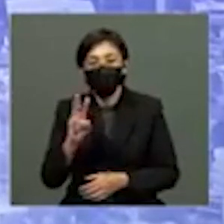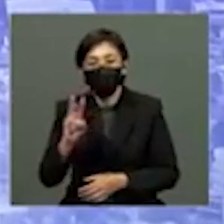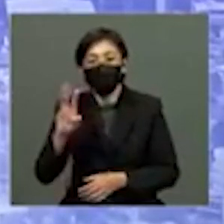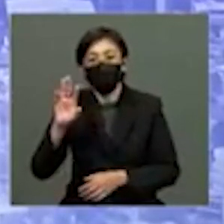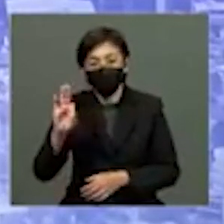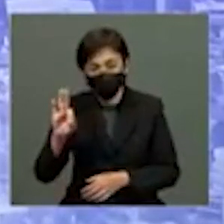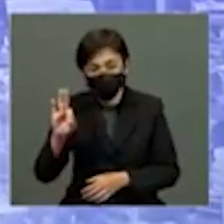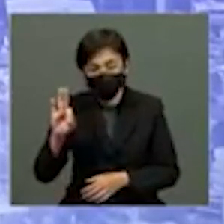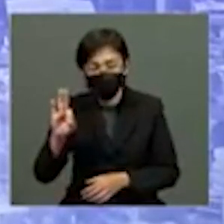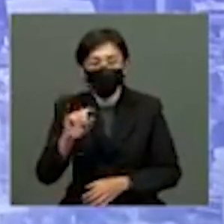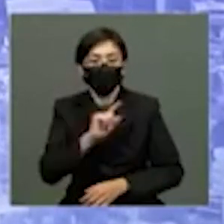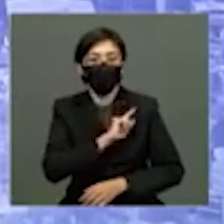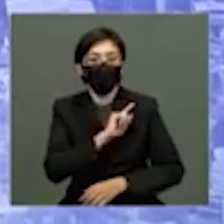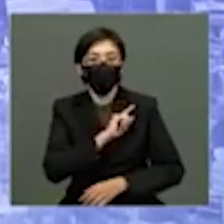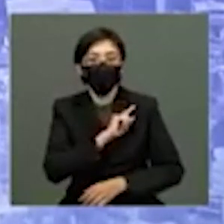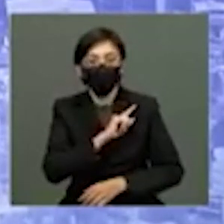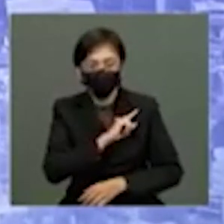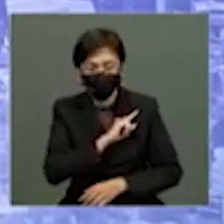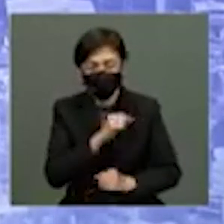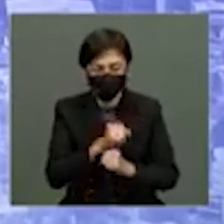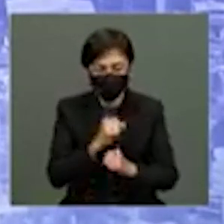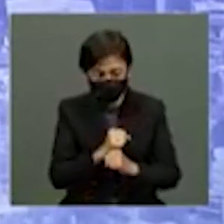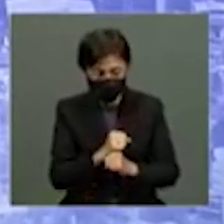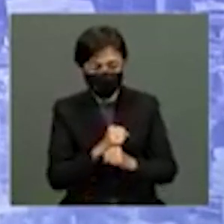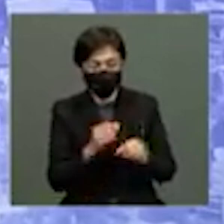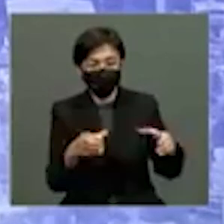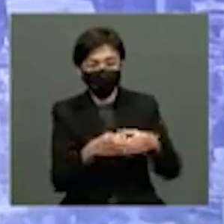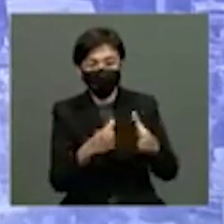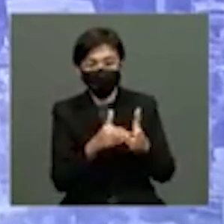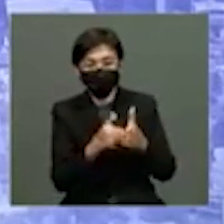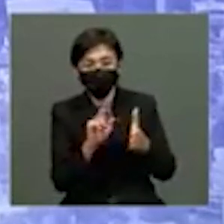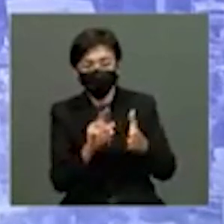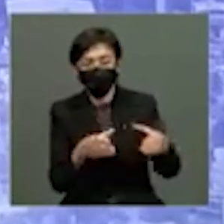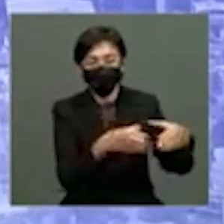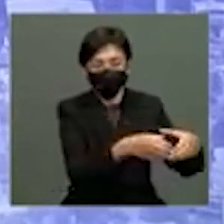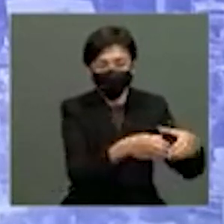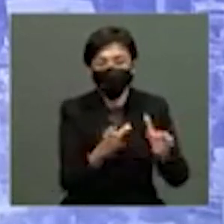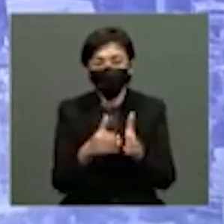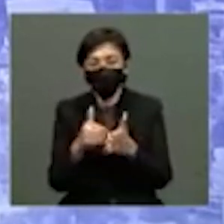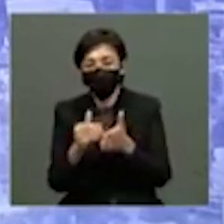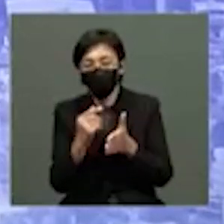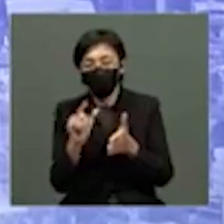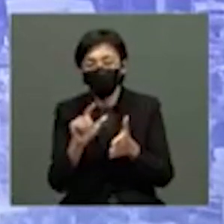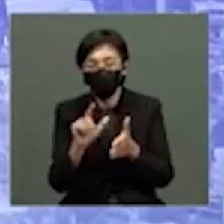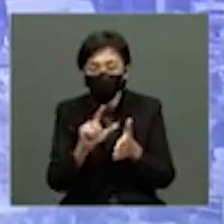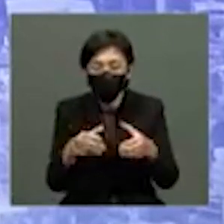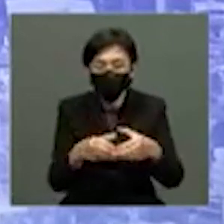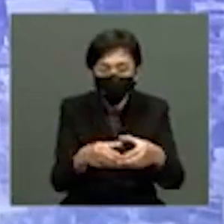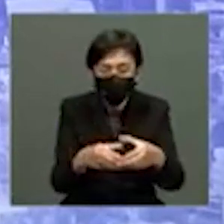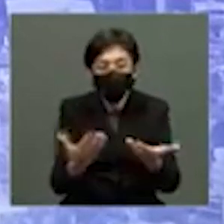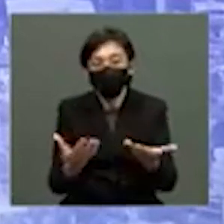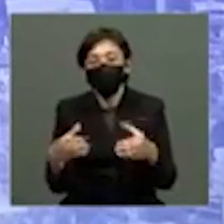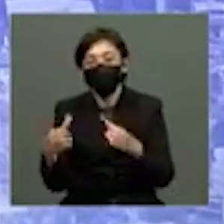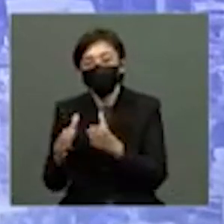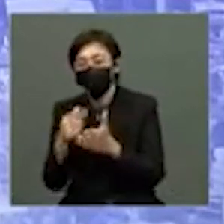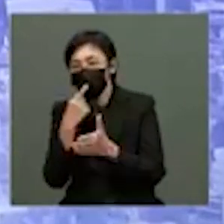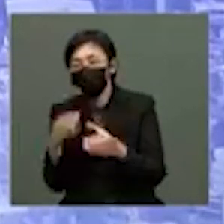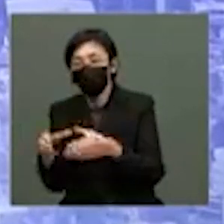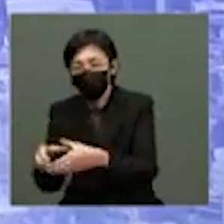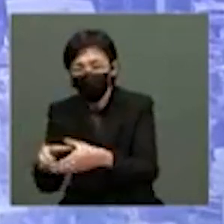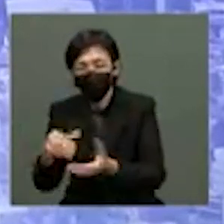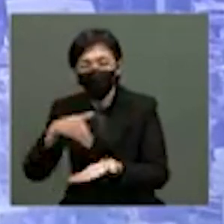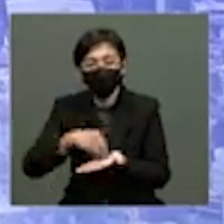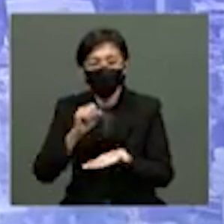1669เนี่ยนะครับเคยทำกันอยู่แล้วเนี่ยก็มีความคิดว่า3เซ็นเตอร์ที่น่า